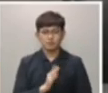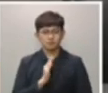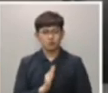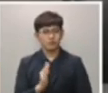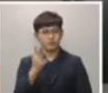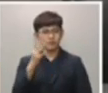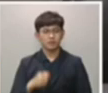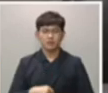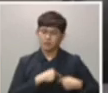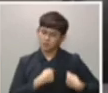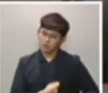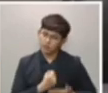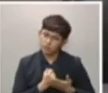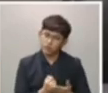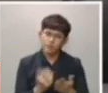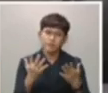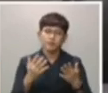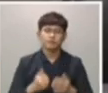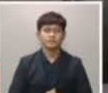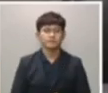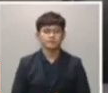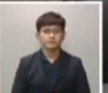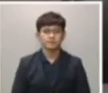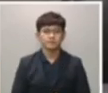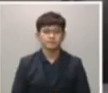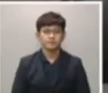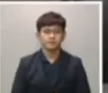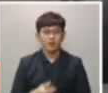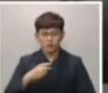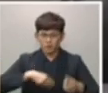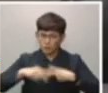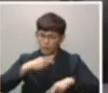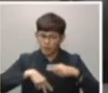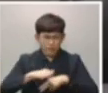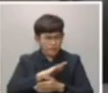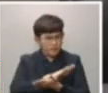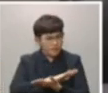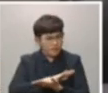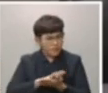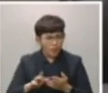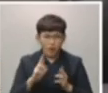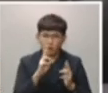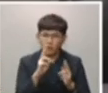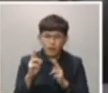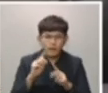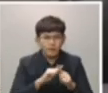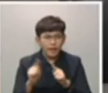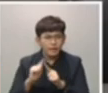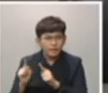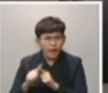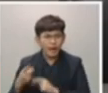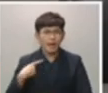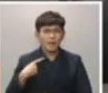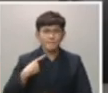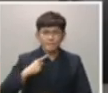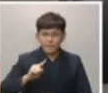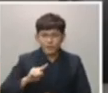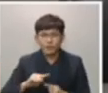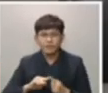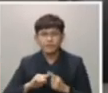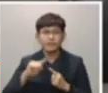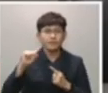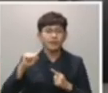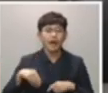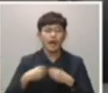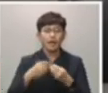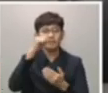เสียสละไม่มีความรอบคอบและระมัดระวังในการดำเนินกิจการใดๆเพื่อประโยชน์สูงสุดของประเท